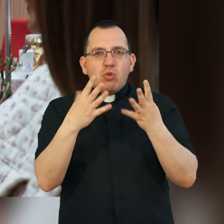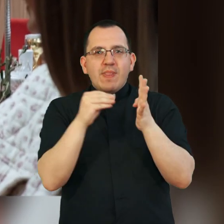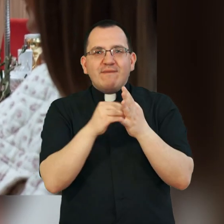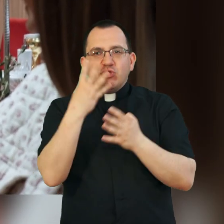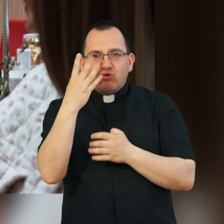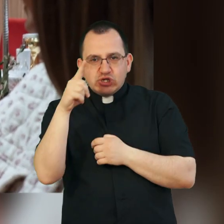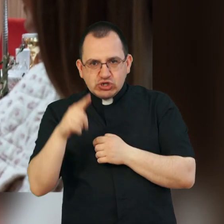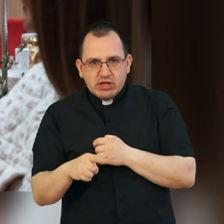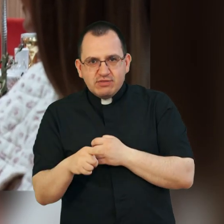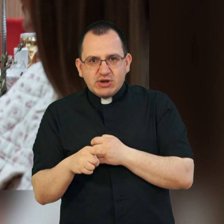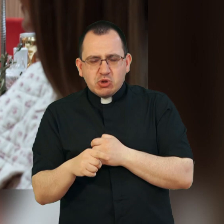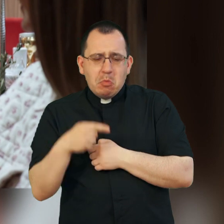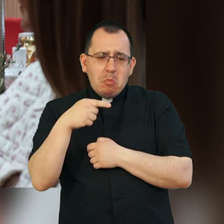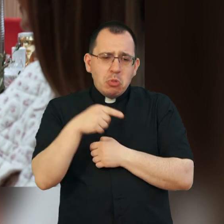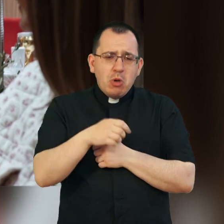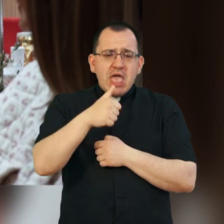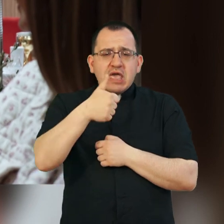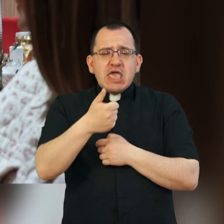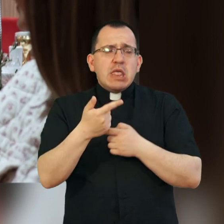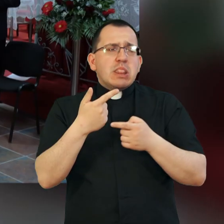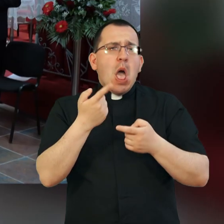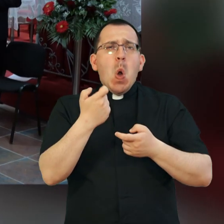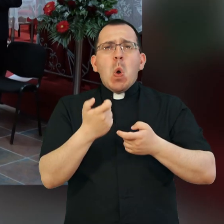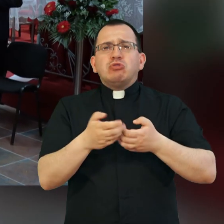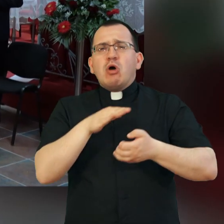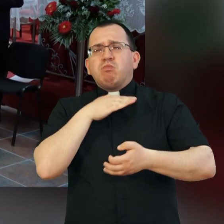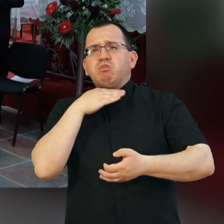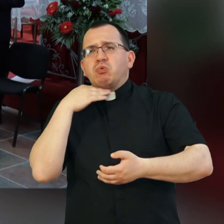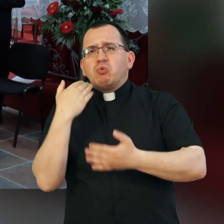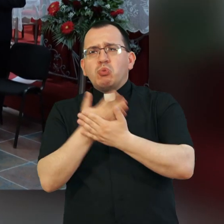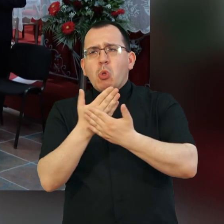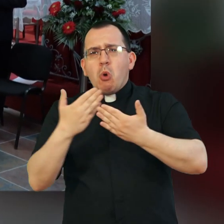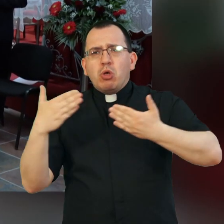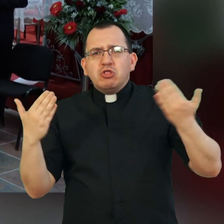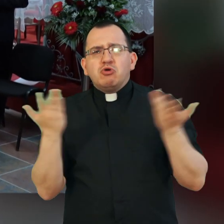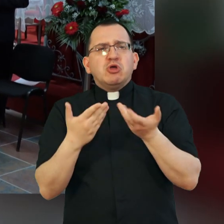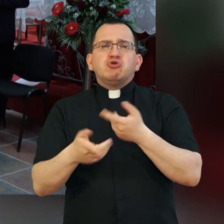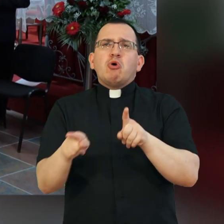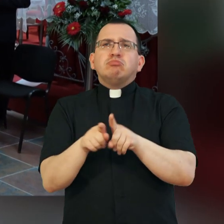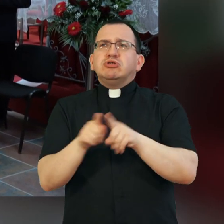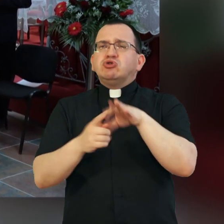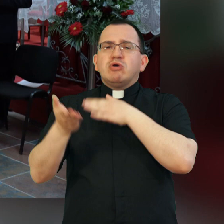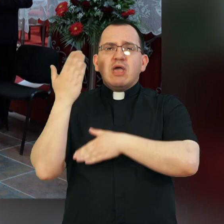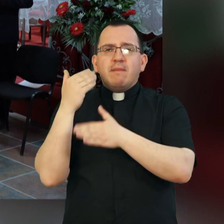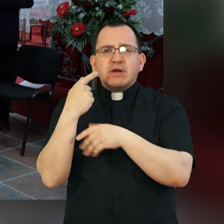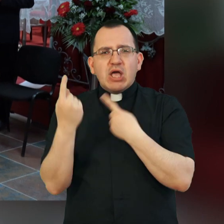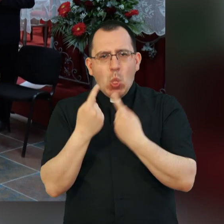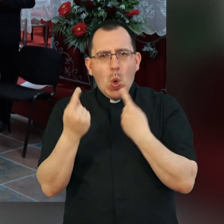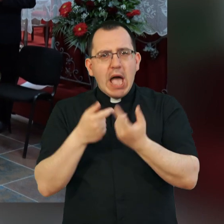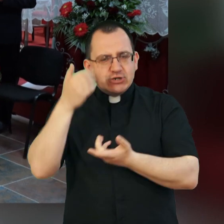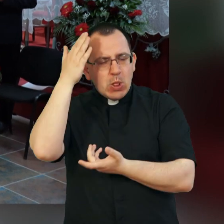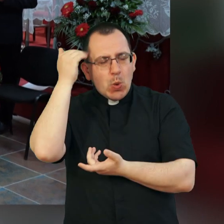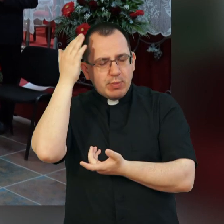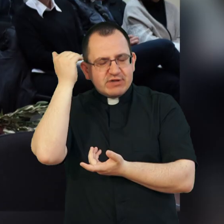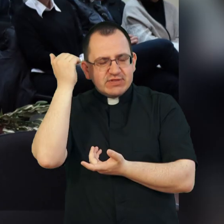više desetaka izložbi i kulturnih programa otkako je Galerije Stepinac u pastoralnom centru župe Blaženog Alojzija Stepinca u